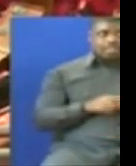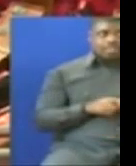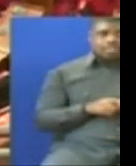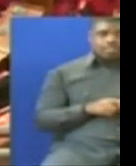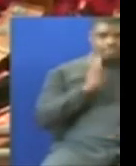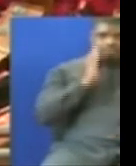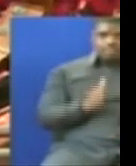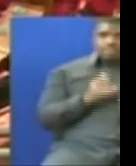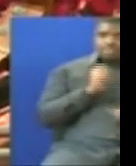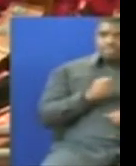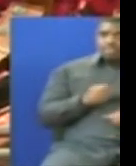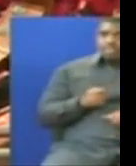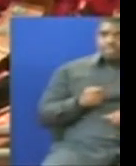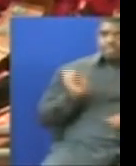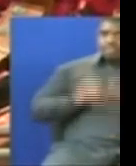Wizara ya Ujenzi,